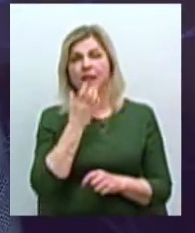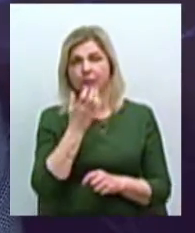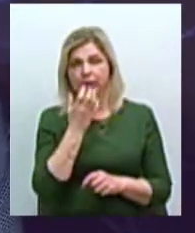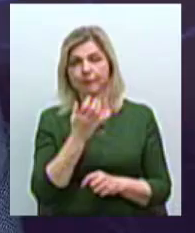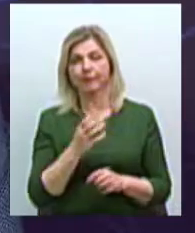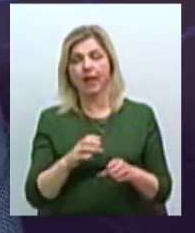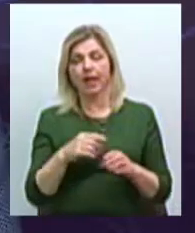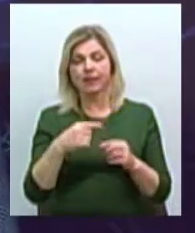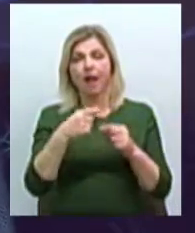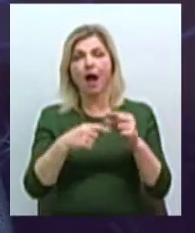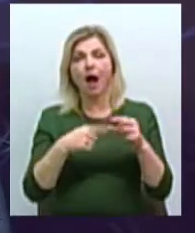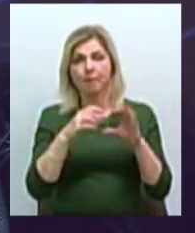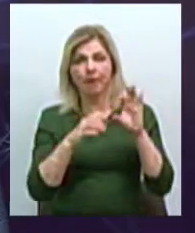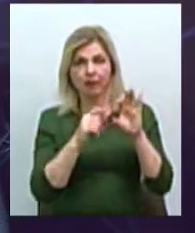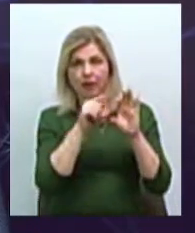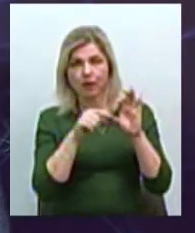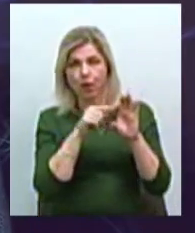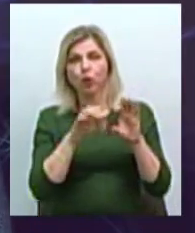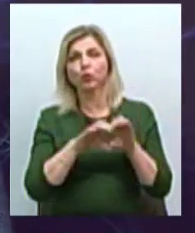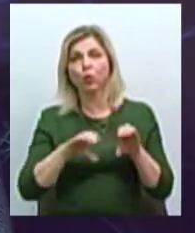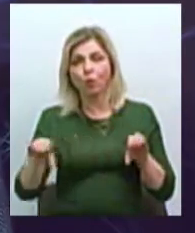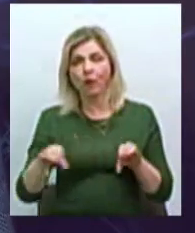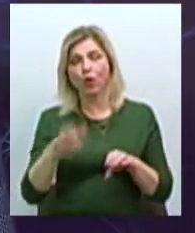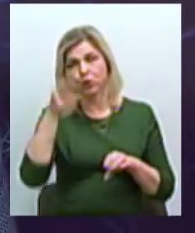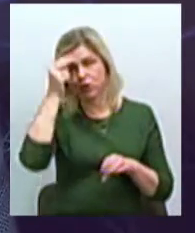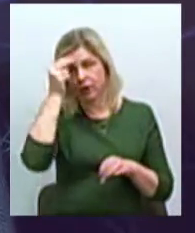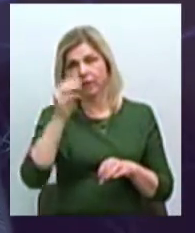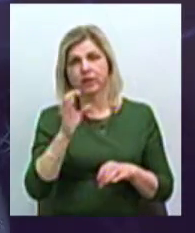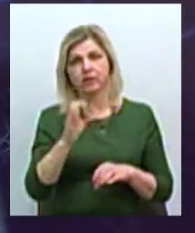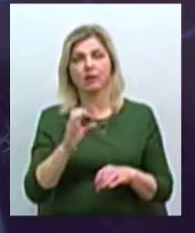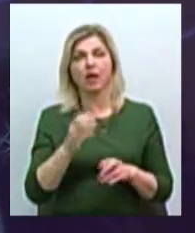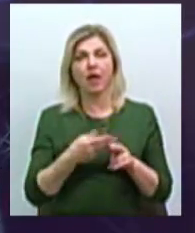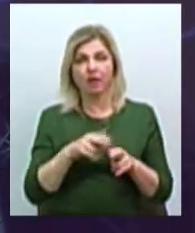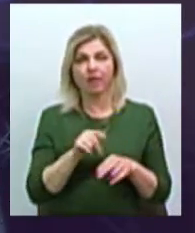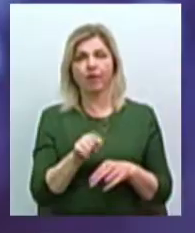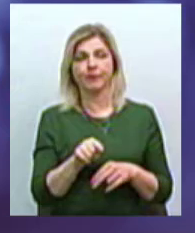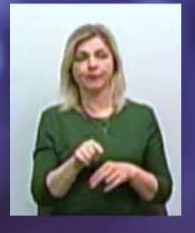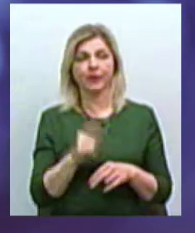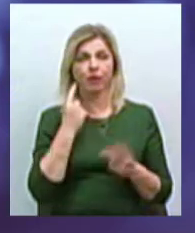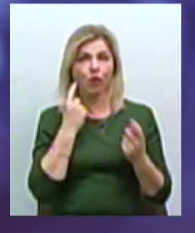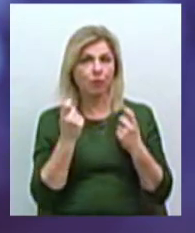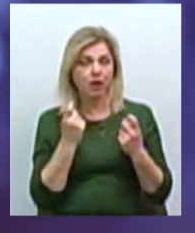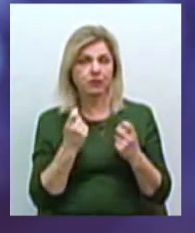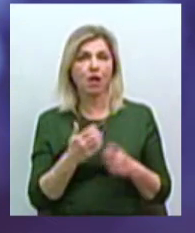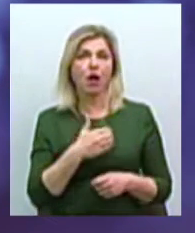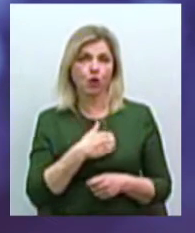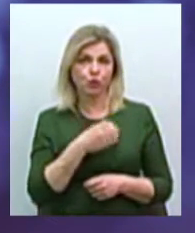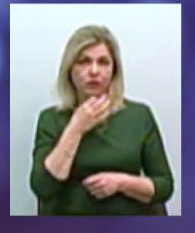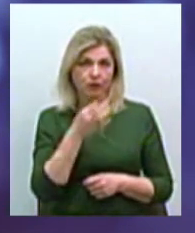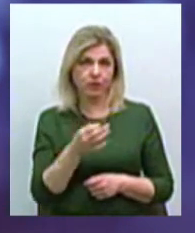диаметры труб в необходимых направлениях учитываются с учетом вот этой информации. Я хочу сказать,